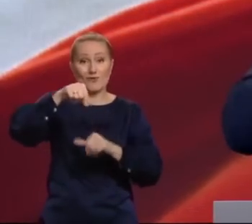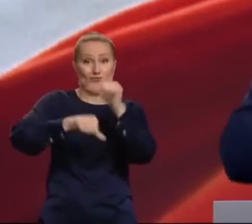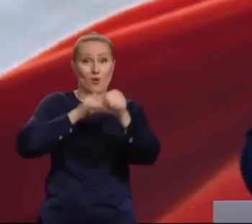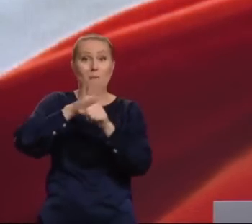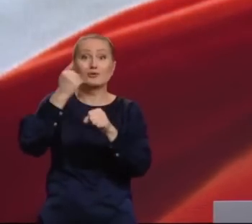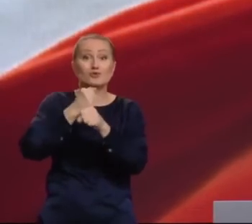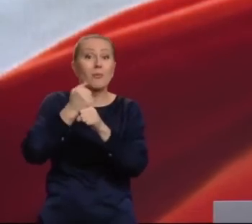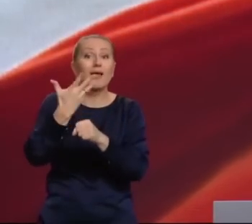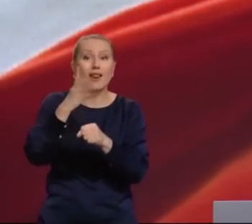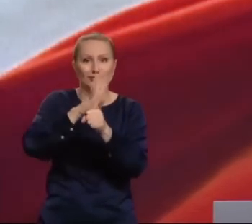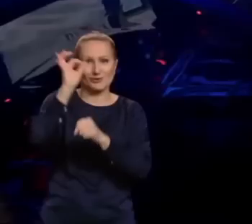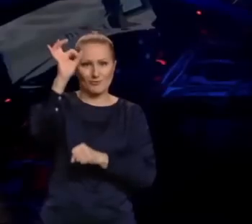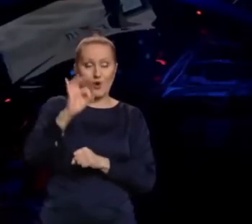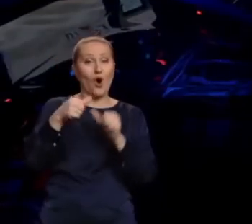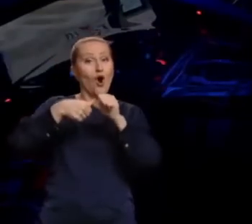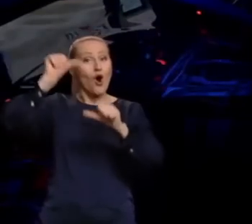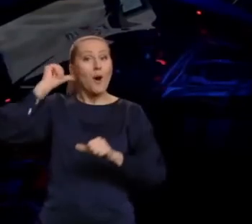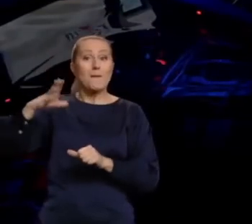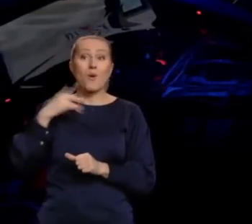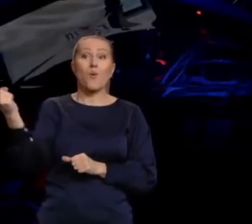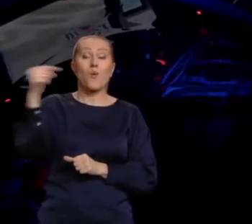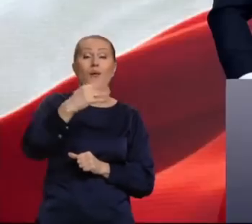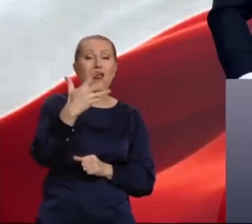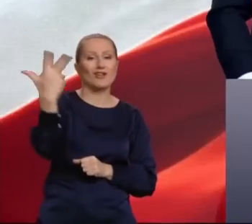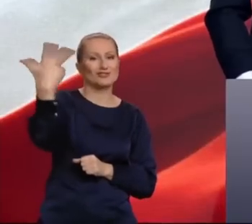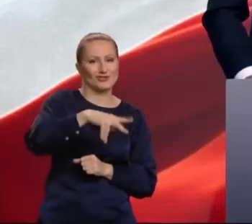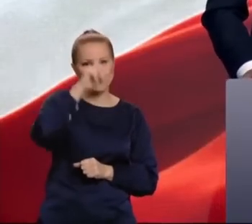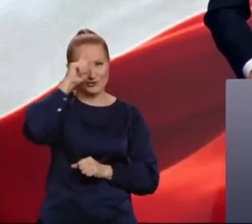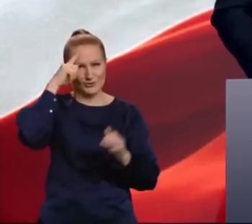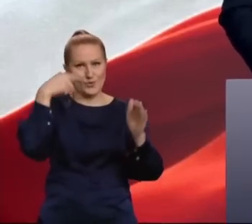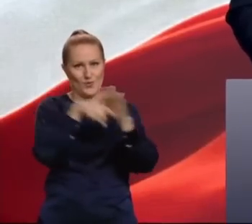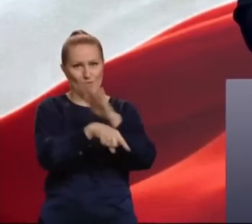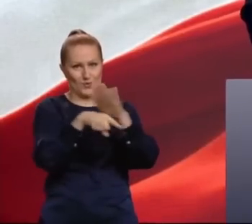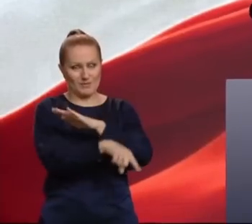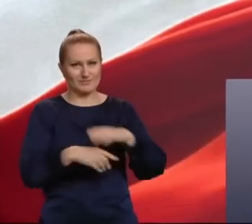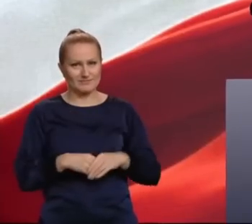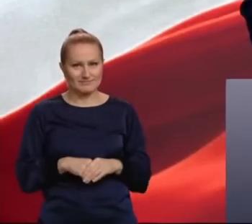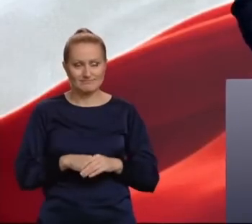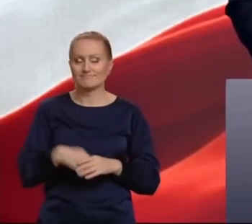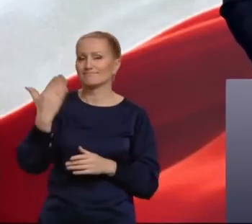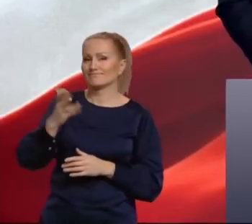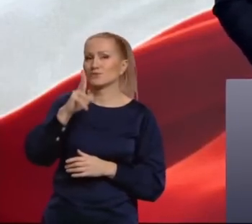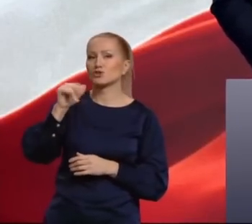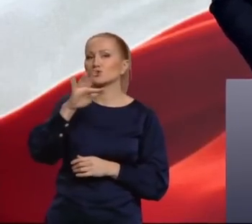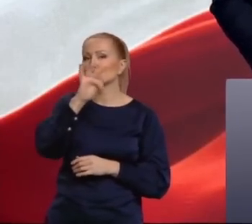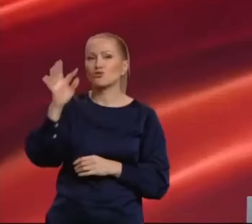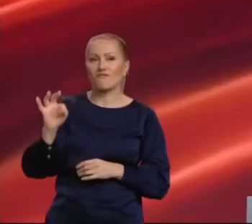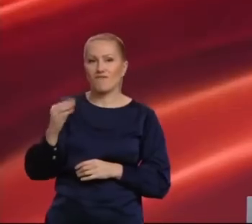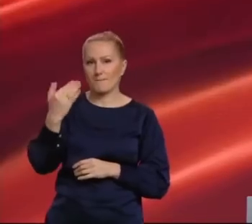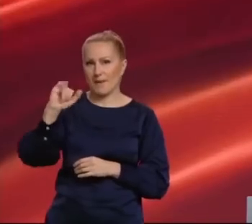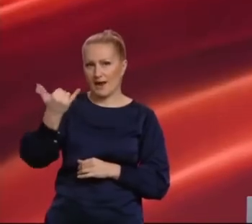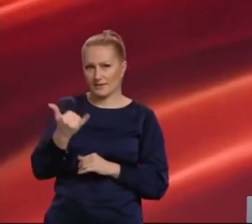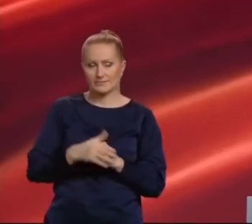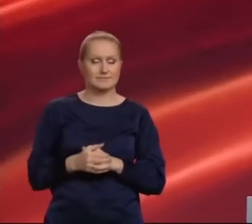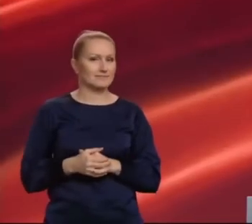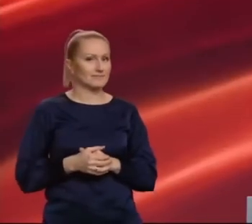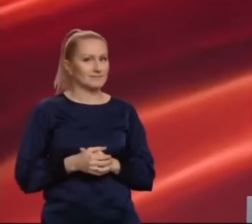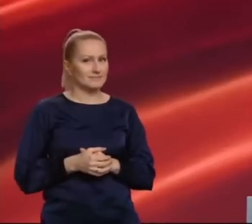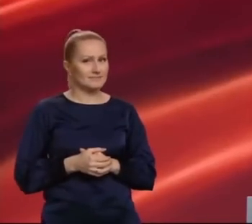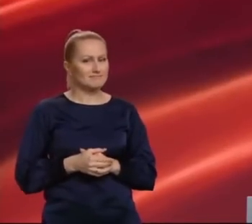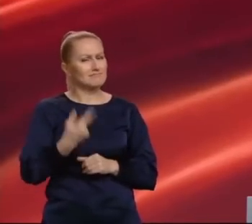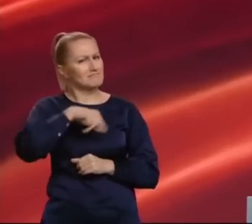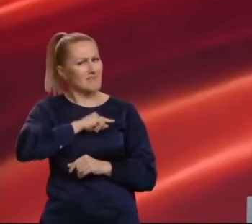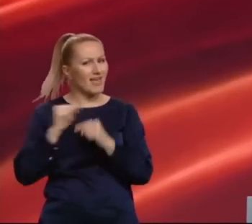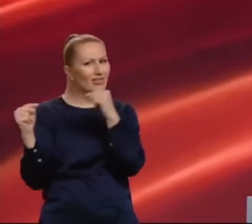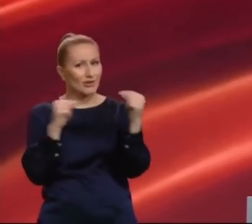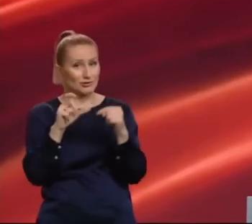a w zeszłym roku wpuszczono tam 3000 imigrantów. Krzysztof Maj, bardzo proszę. Szanowni Państwo, dyskutujemy o tym, czy bezrobocie kiedyś